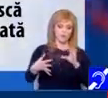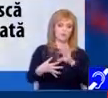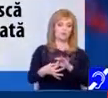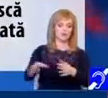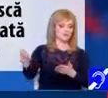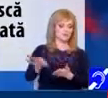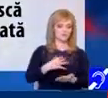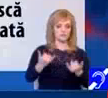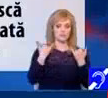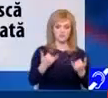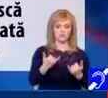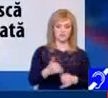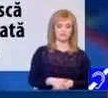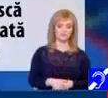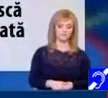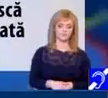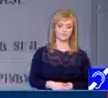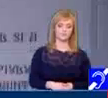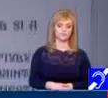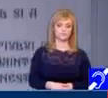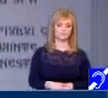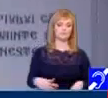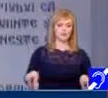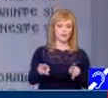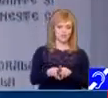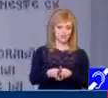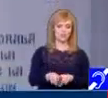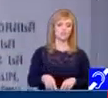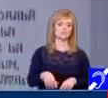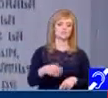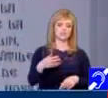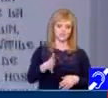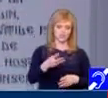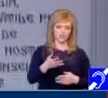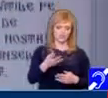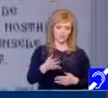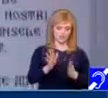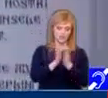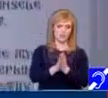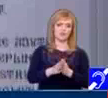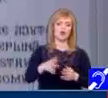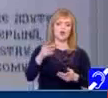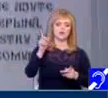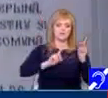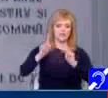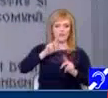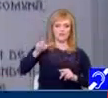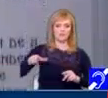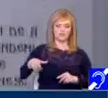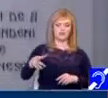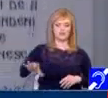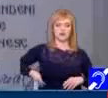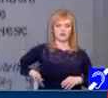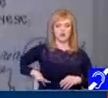și necondiționată cu patria mamă, România. Același lucru îl cer și consilierii din comuna Nișcani-Călăraș, în declarație pe care a